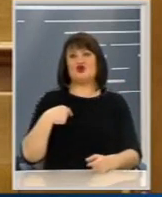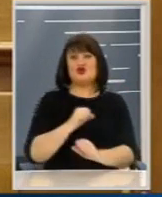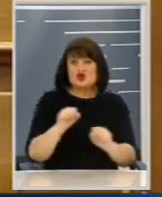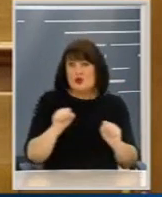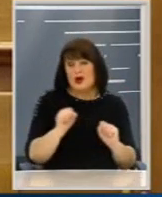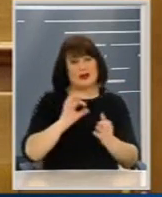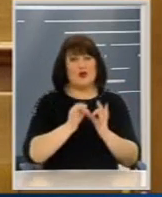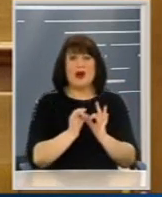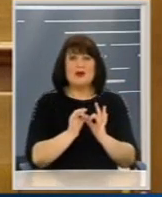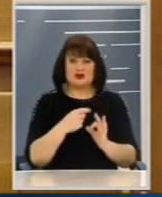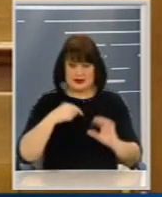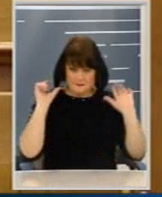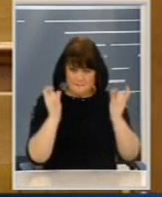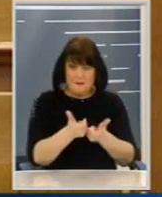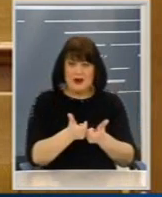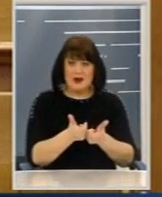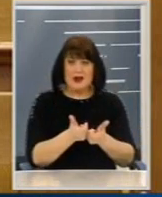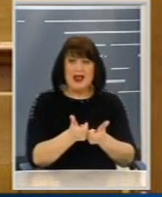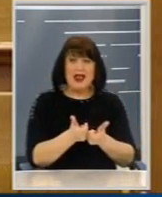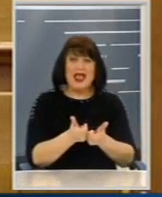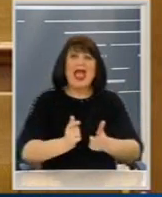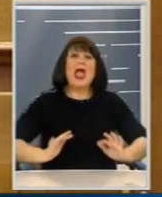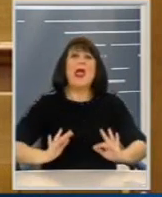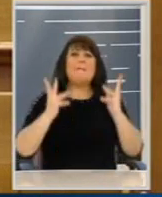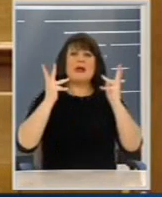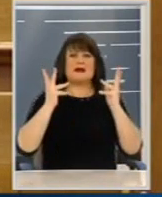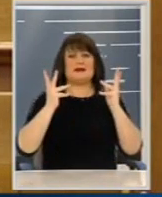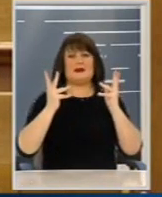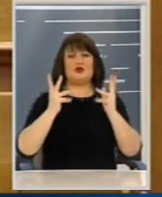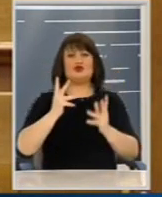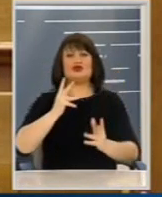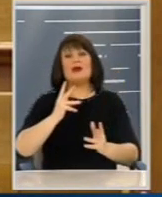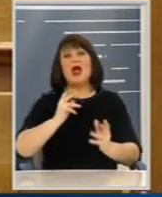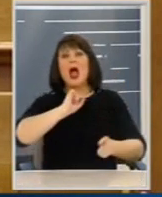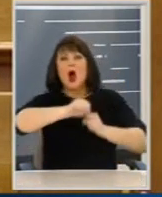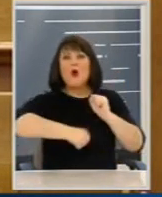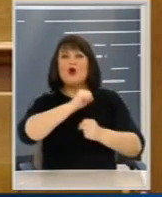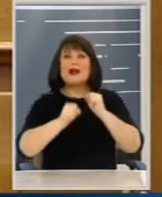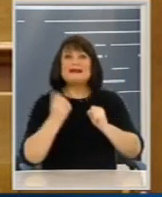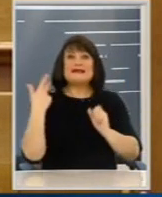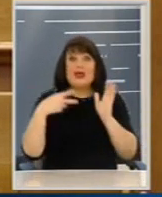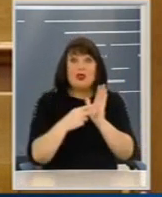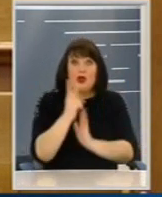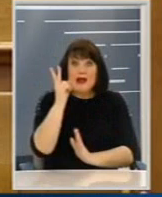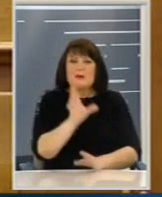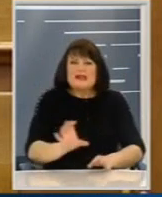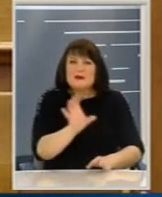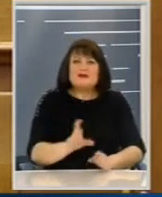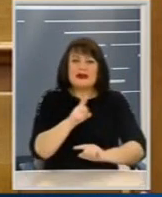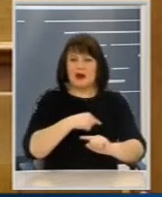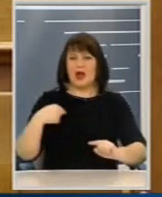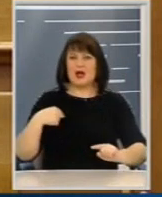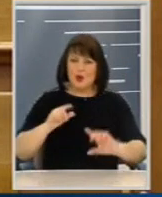τρομοκρατικής οργάνωσης επαναστατικού αγώνα, η οποία αναζητείται από το 2012. Όταν έγιναν